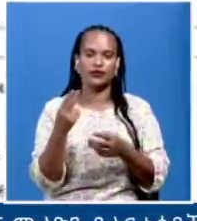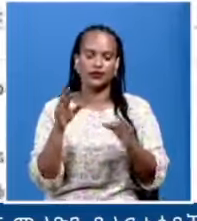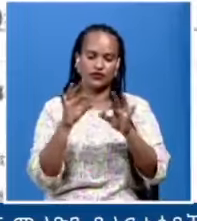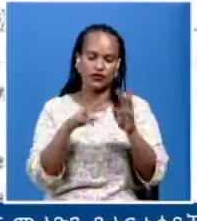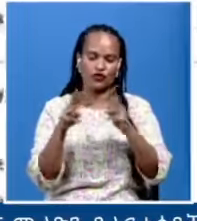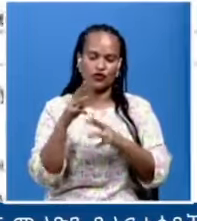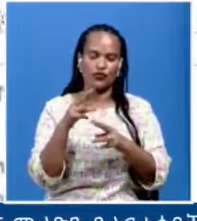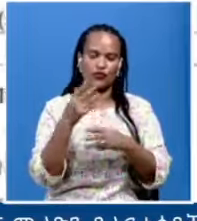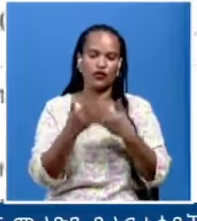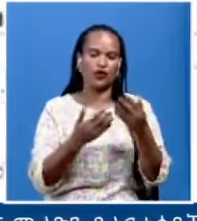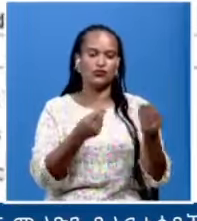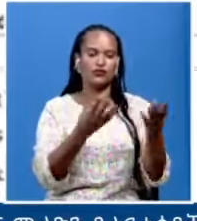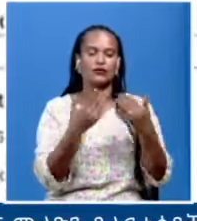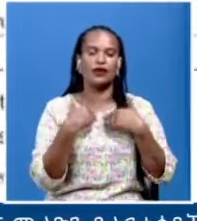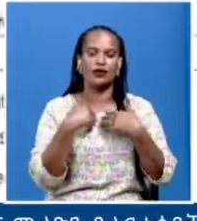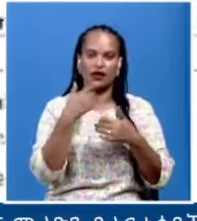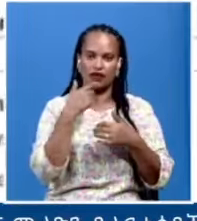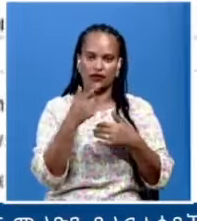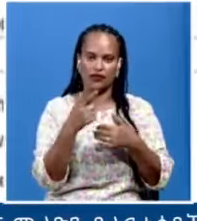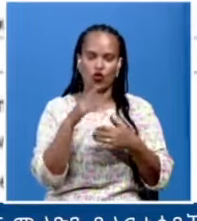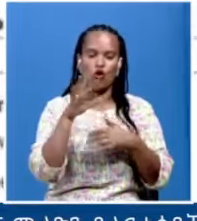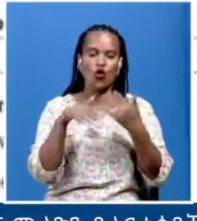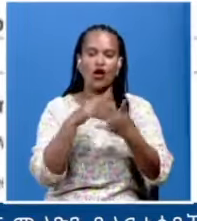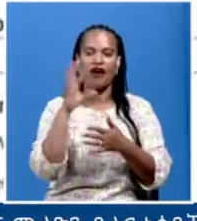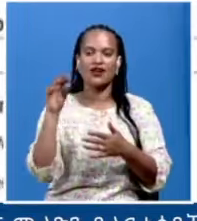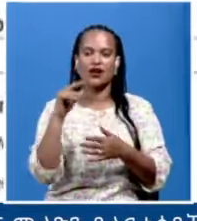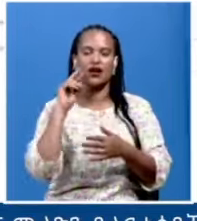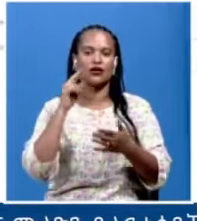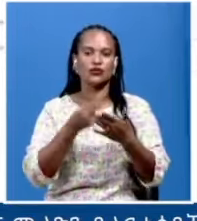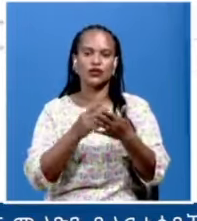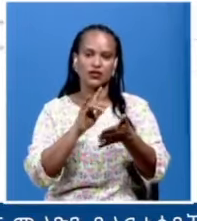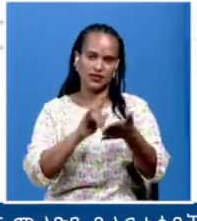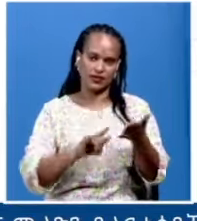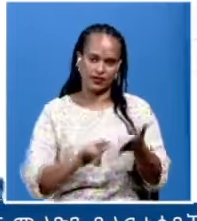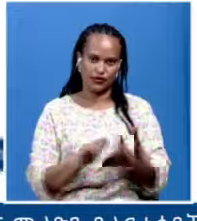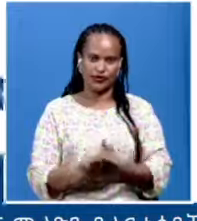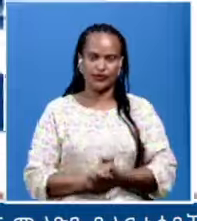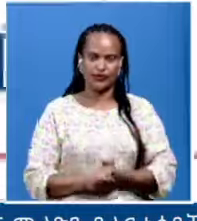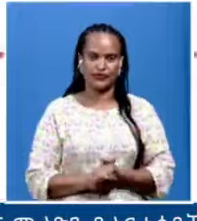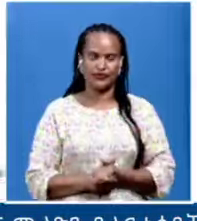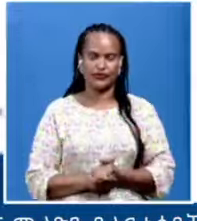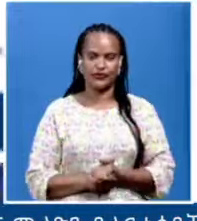ኣገደስቲ ግልጋሎታት ንህበለና ክብል ኦል ኣፍሪካ ኒውስ እዩ ጸብጺብዎ ዘሎ።